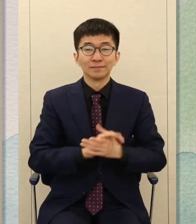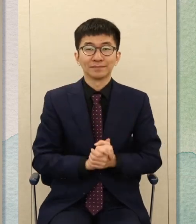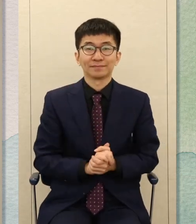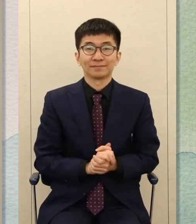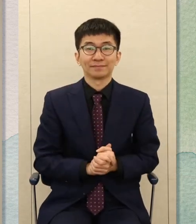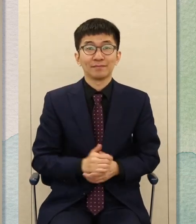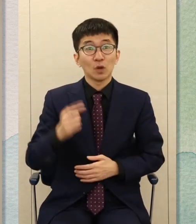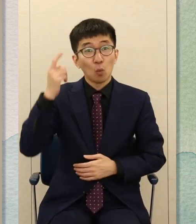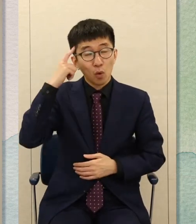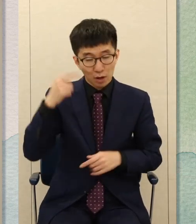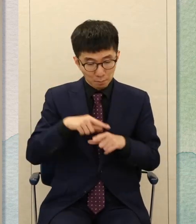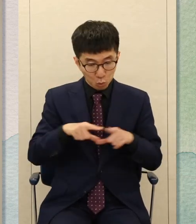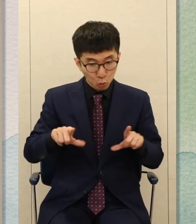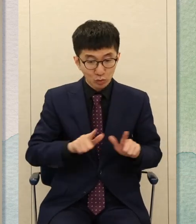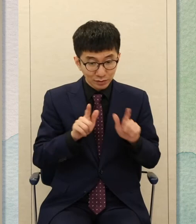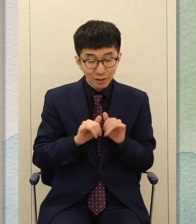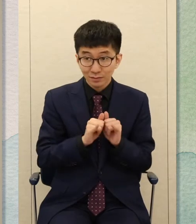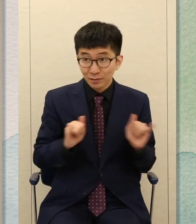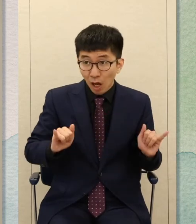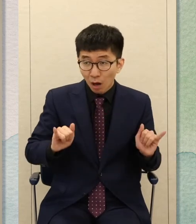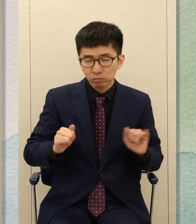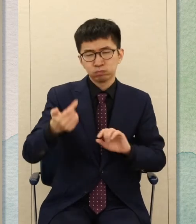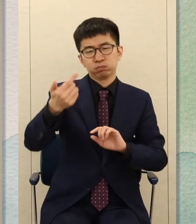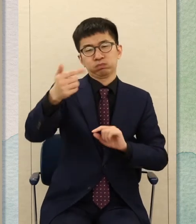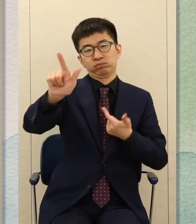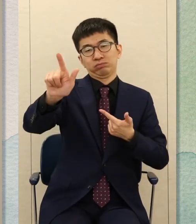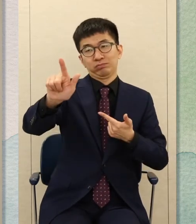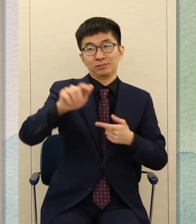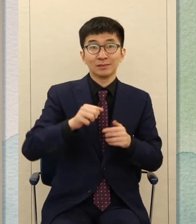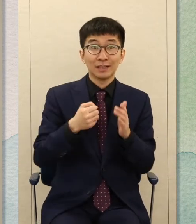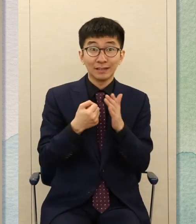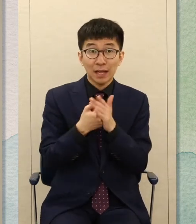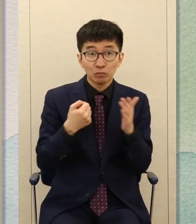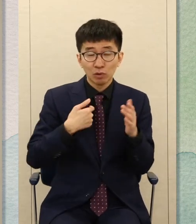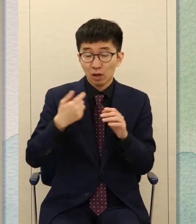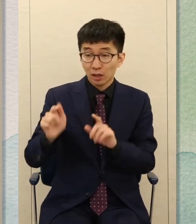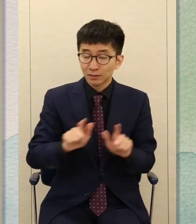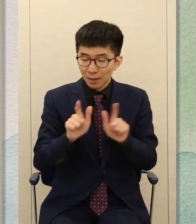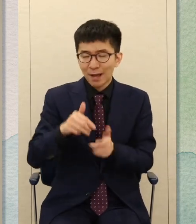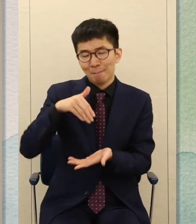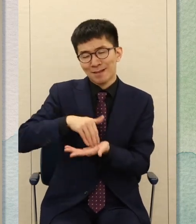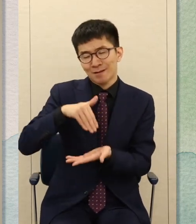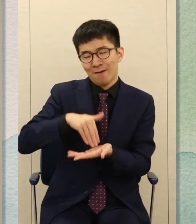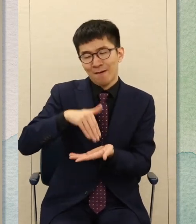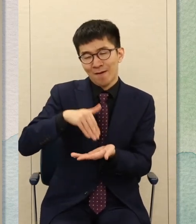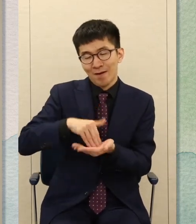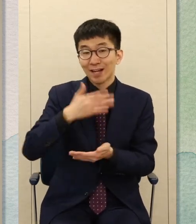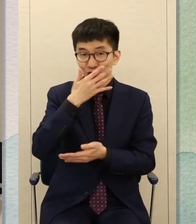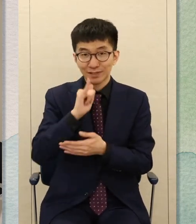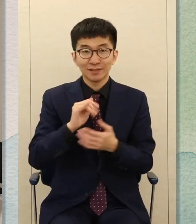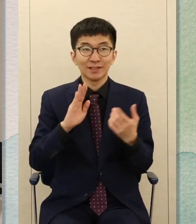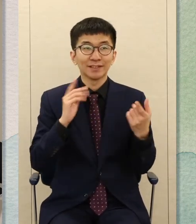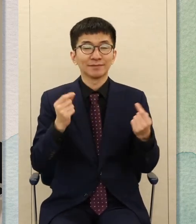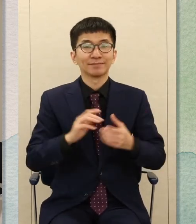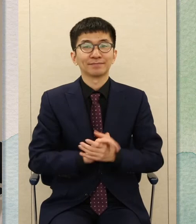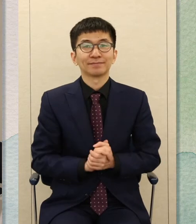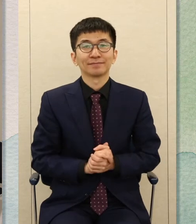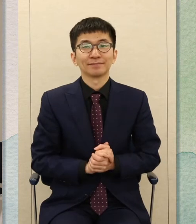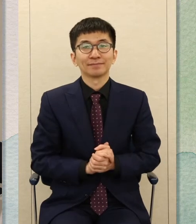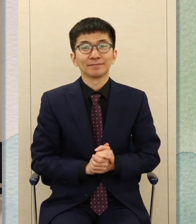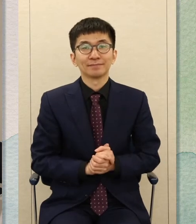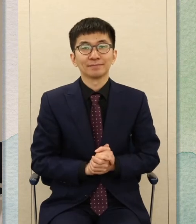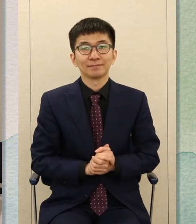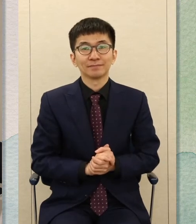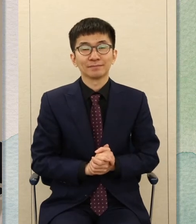왜냐하면 우리 같은 평범한 시민들이 전혀 다르게 살아가니까 우리의 삶을 반성하고 이렇게 해볼 수 있는 거죠. 그